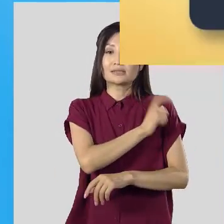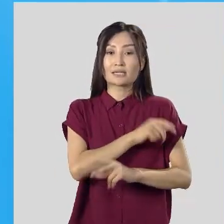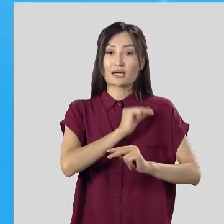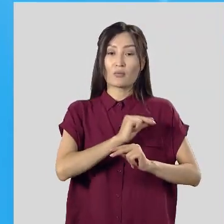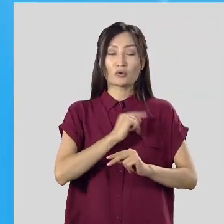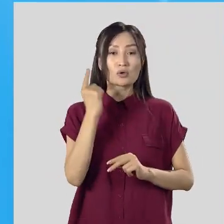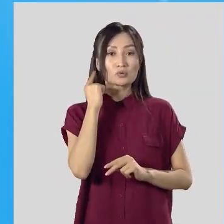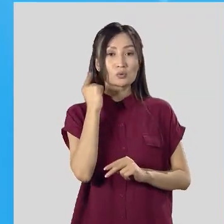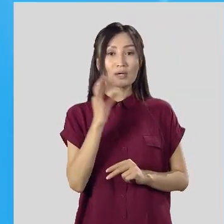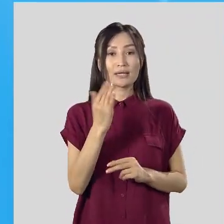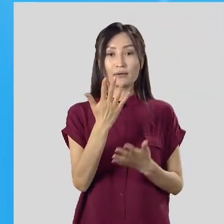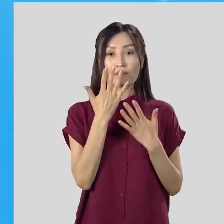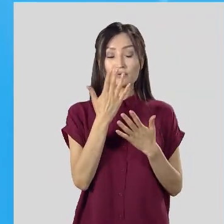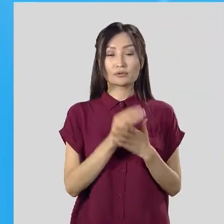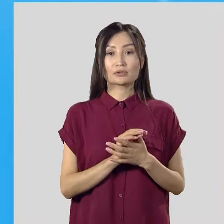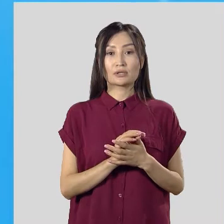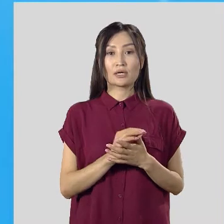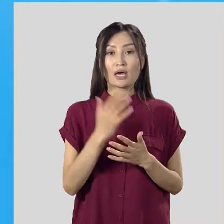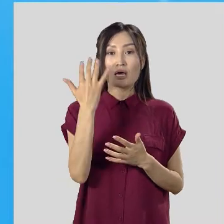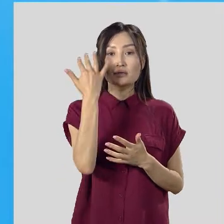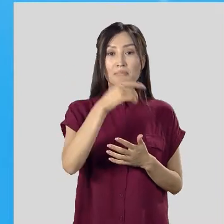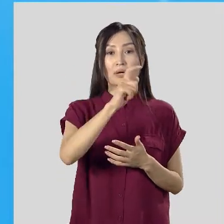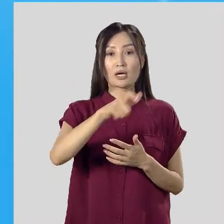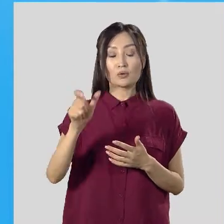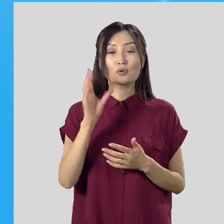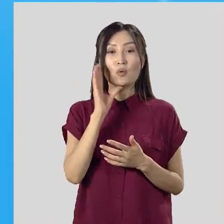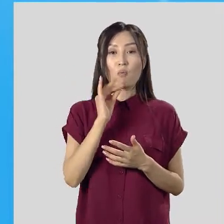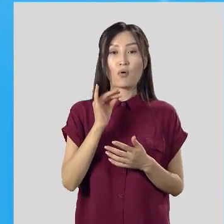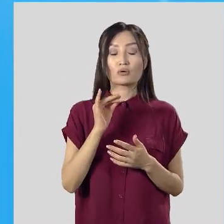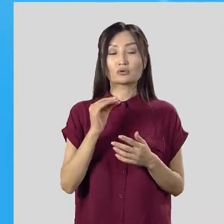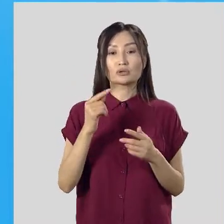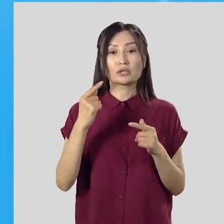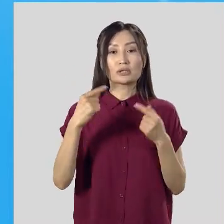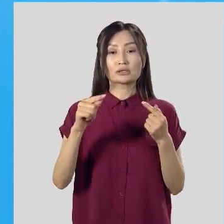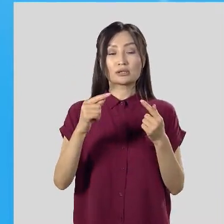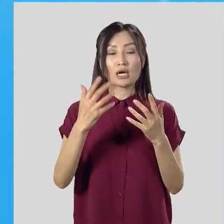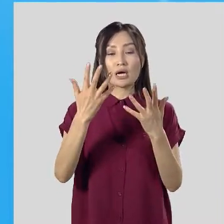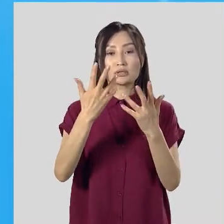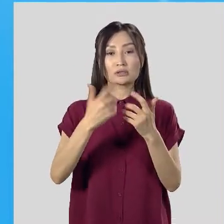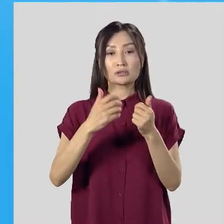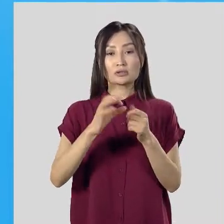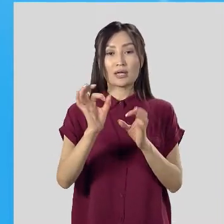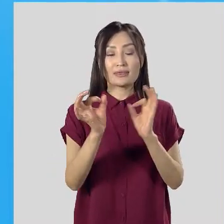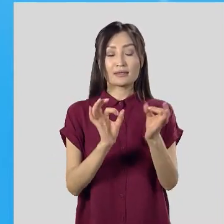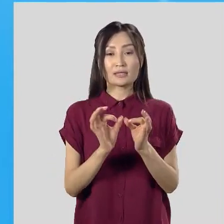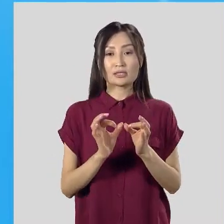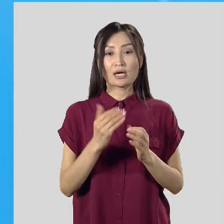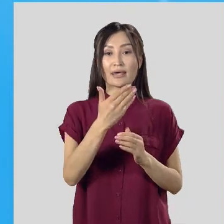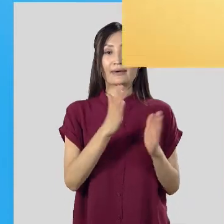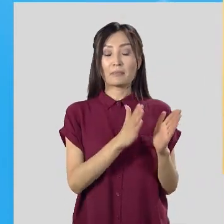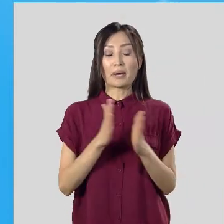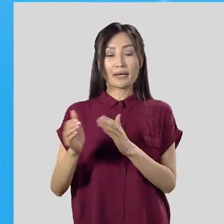и обоняние. Незрячие люди могут различать число дырочек в листе и их